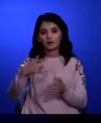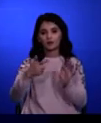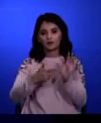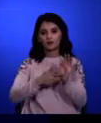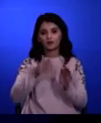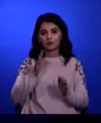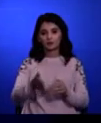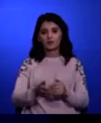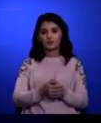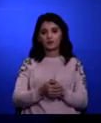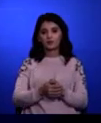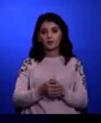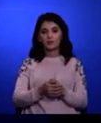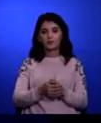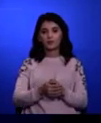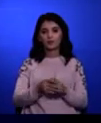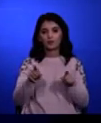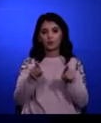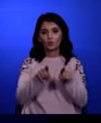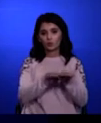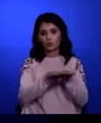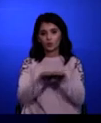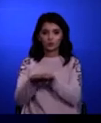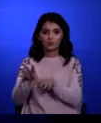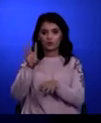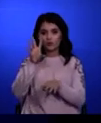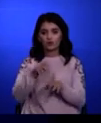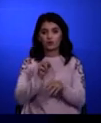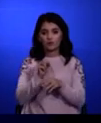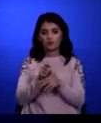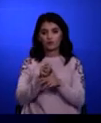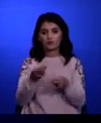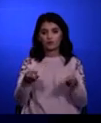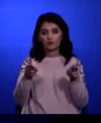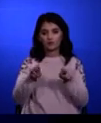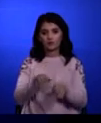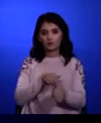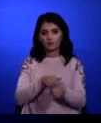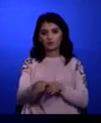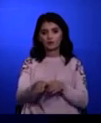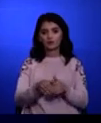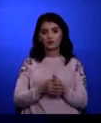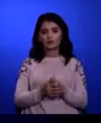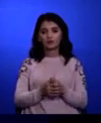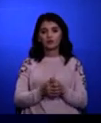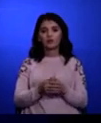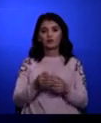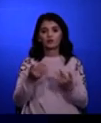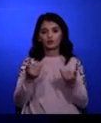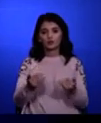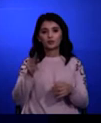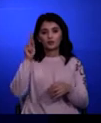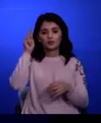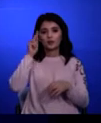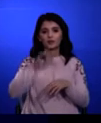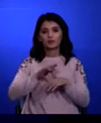47 bo'ladi. Shunday shu tarzda qolgan vazifalarni bajarib qo'yamiz. Shuning bilan